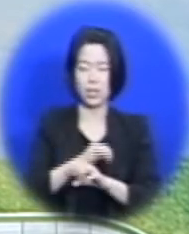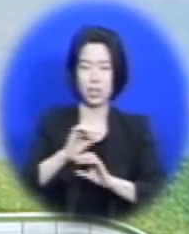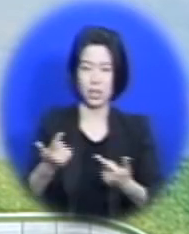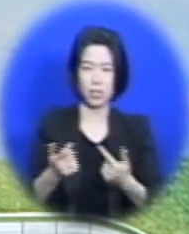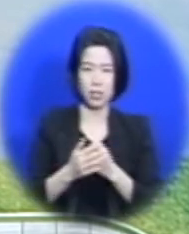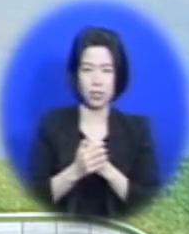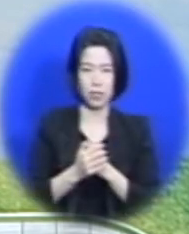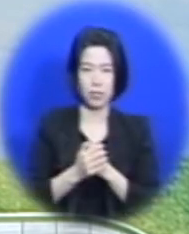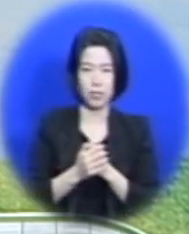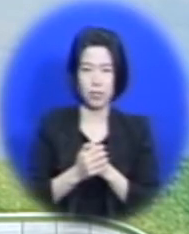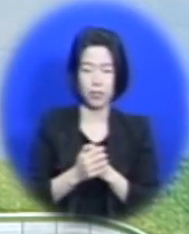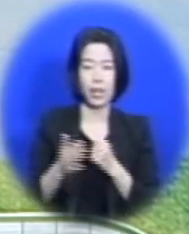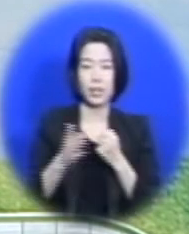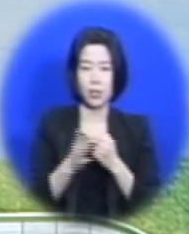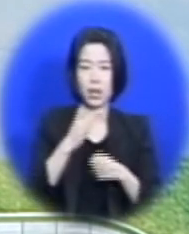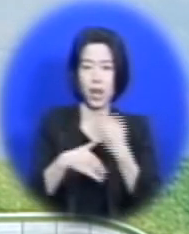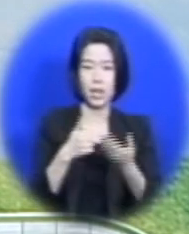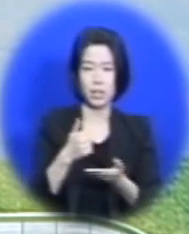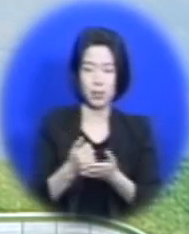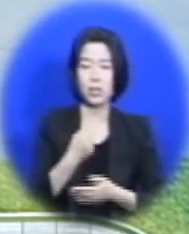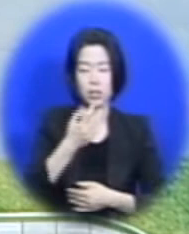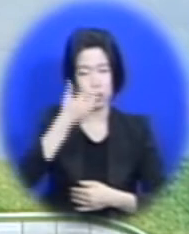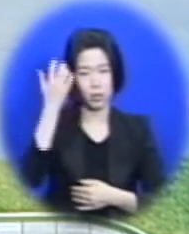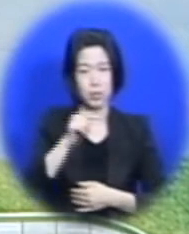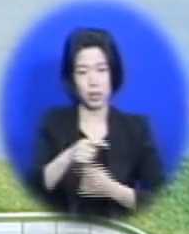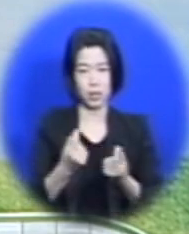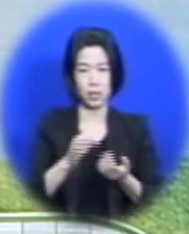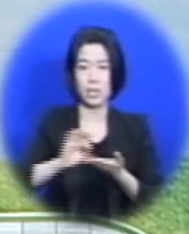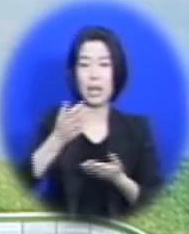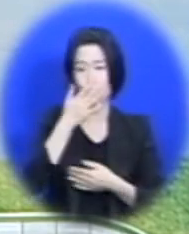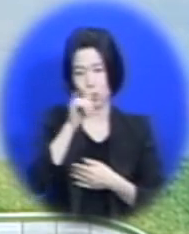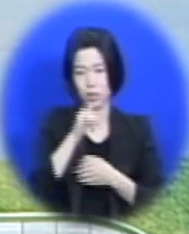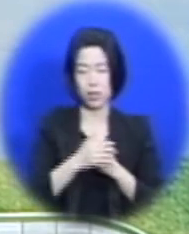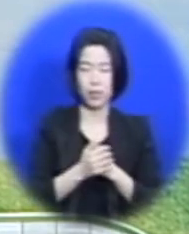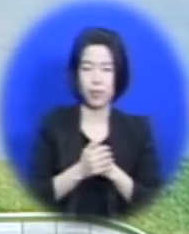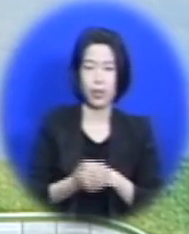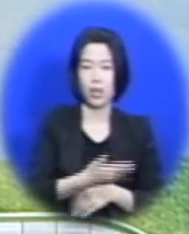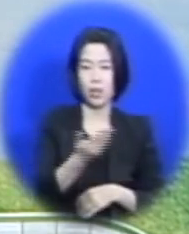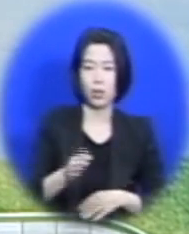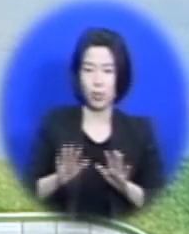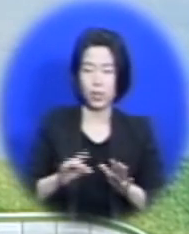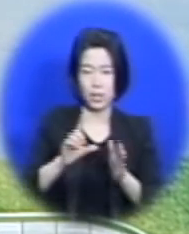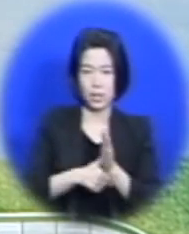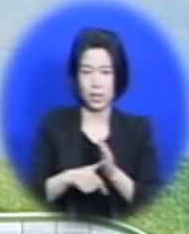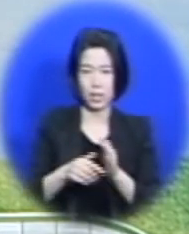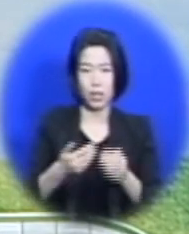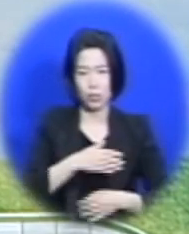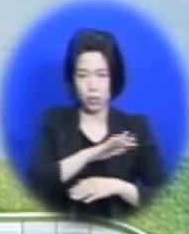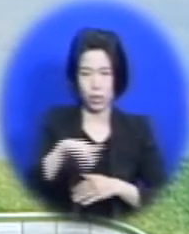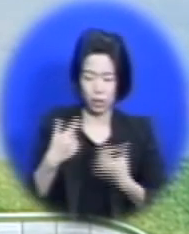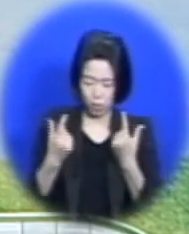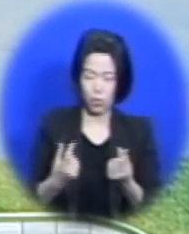않았어요. 그래서 하나님은 요셉을 그렇게 쓸 수 있었던 겁니다. 여러분, 오늘 이 시간 우리에게도